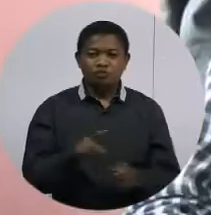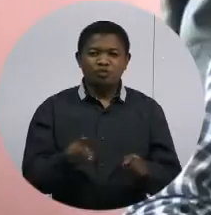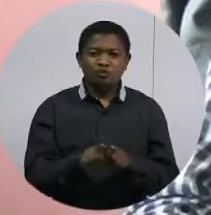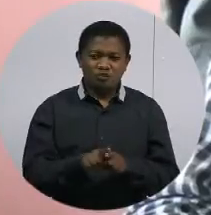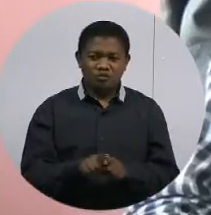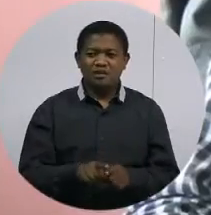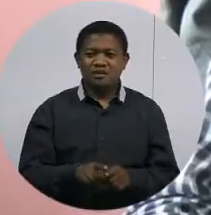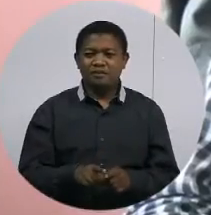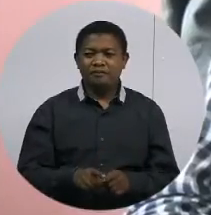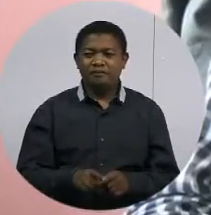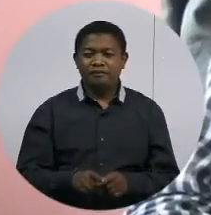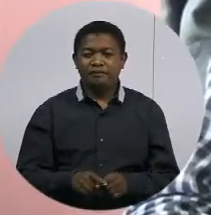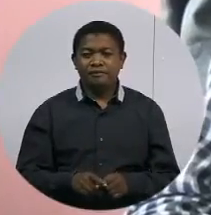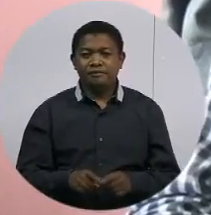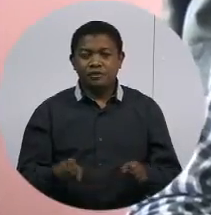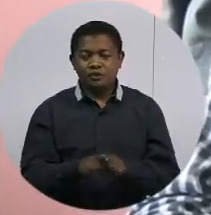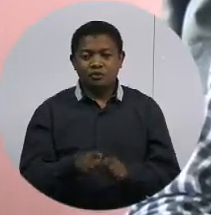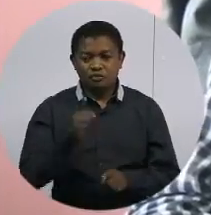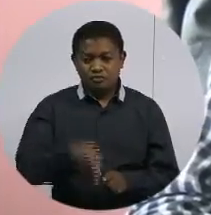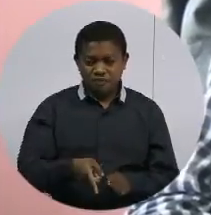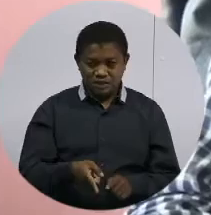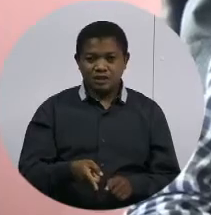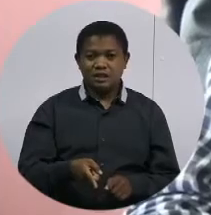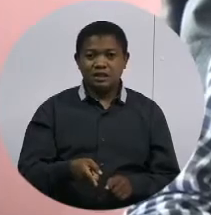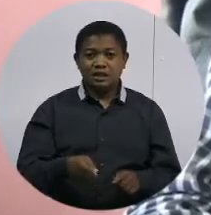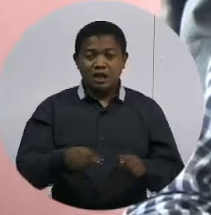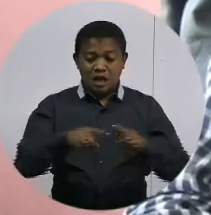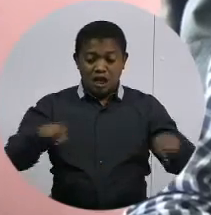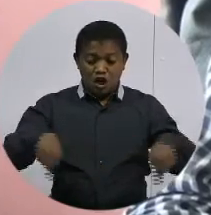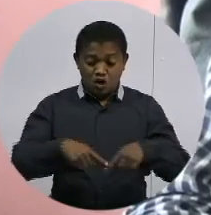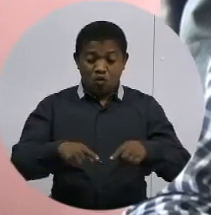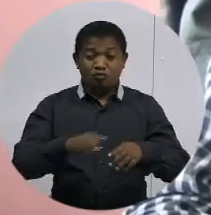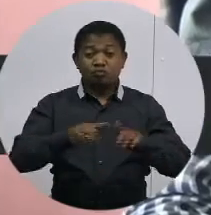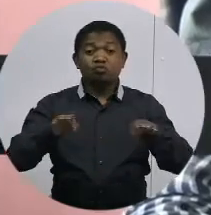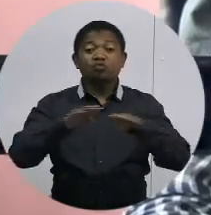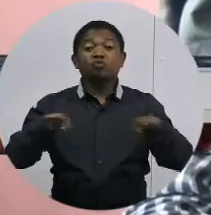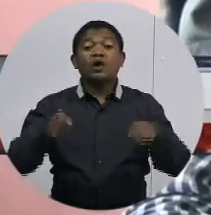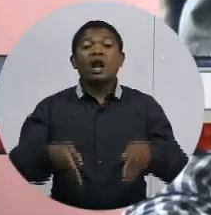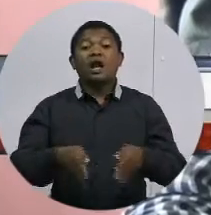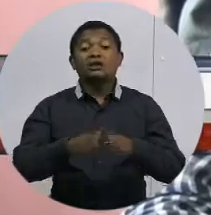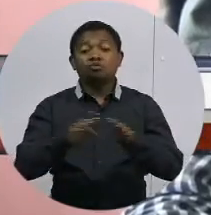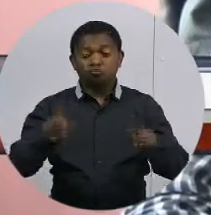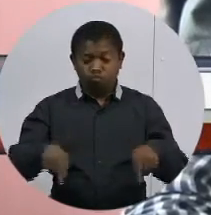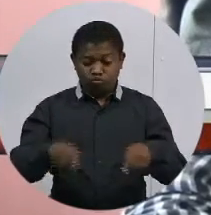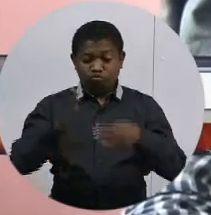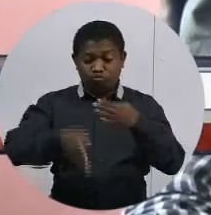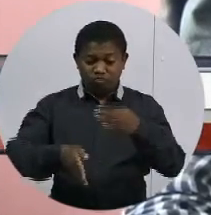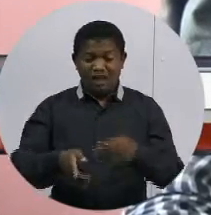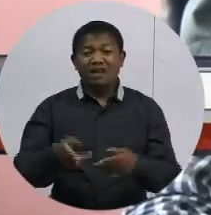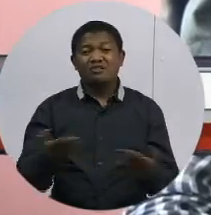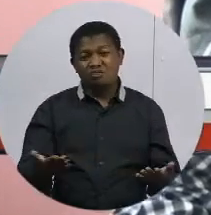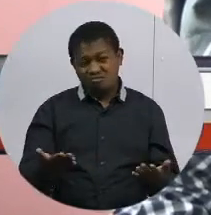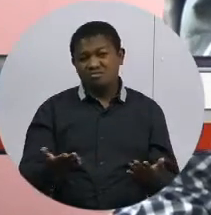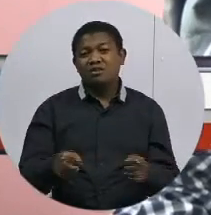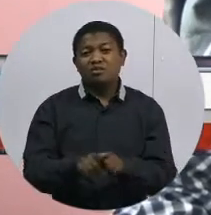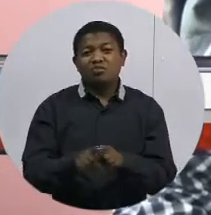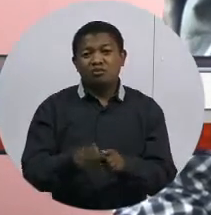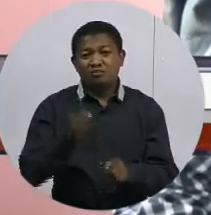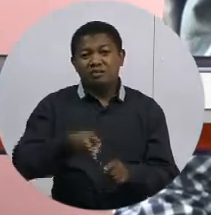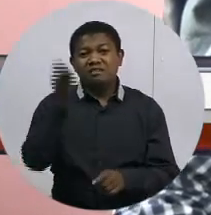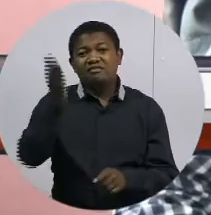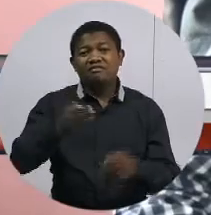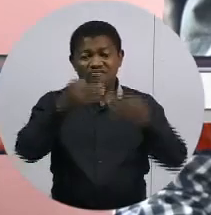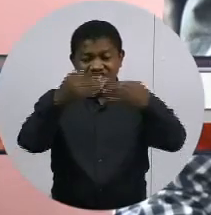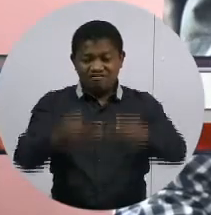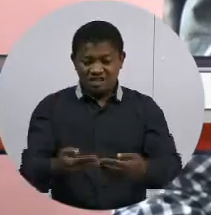ataontsika hoe findramana ihany a toerana parapafahana zany a amindra an'ilay razana any amin'ny tanorazana marihany